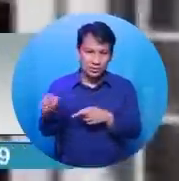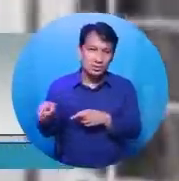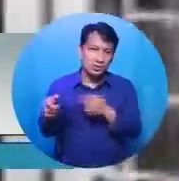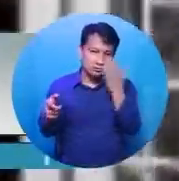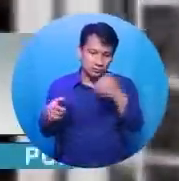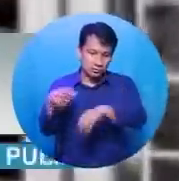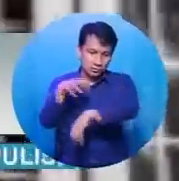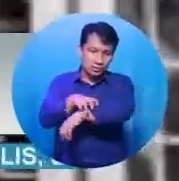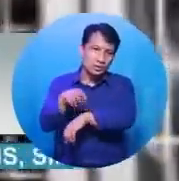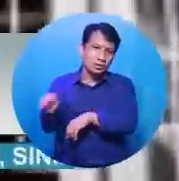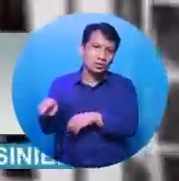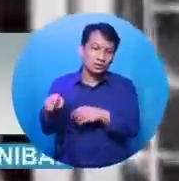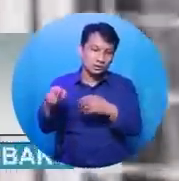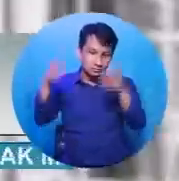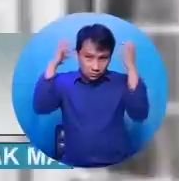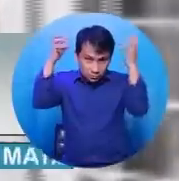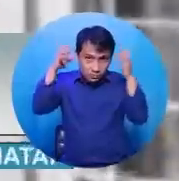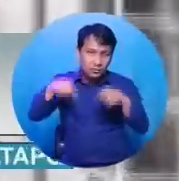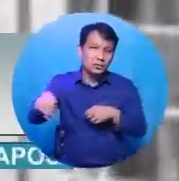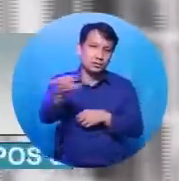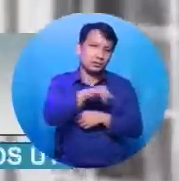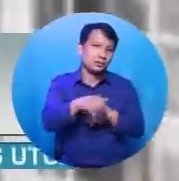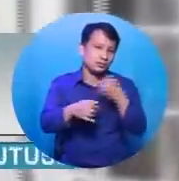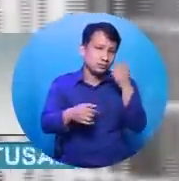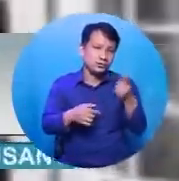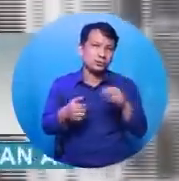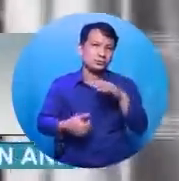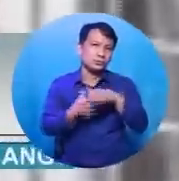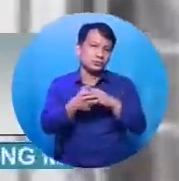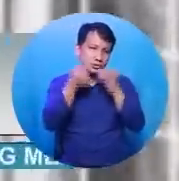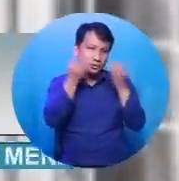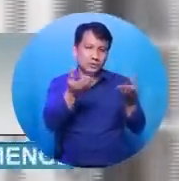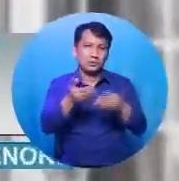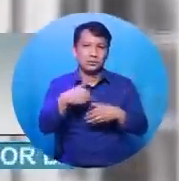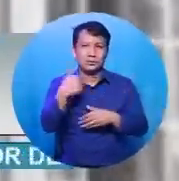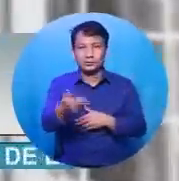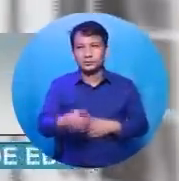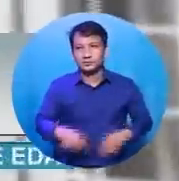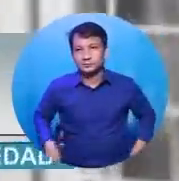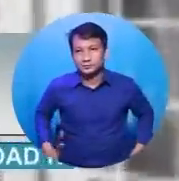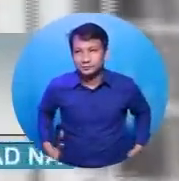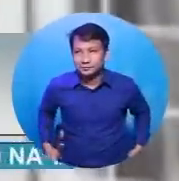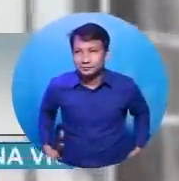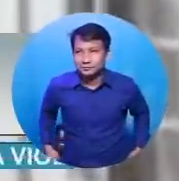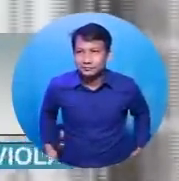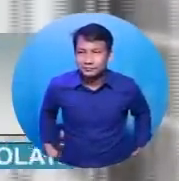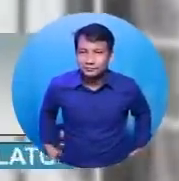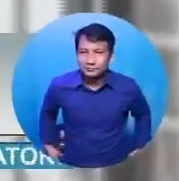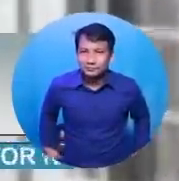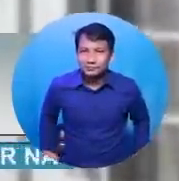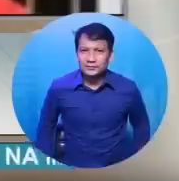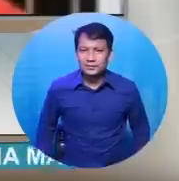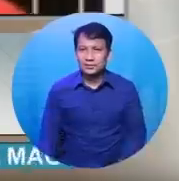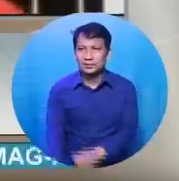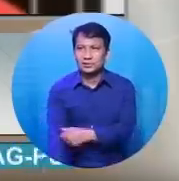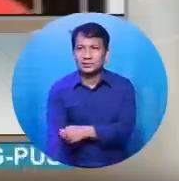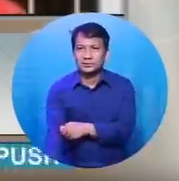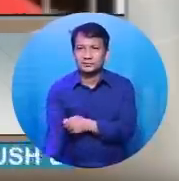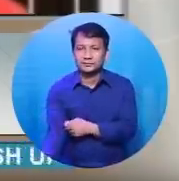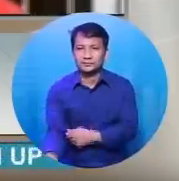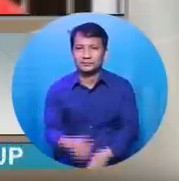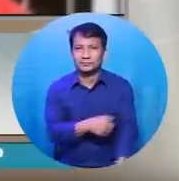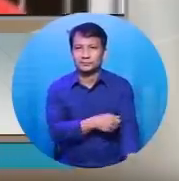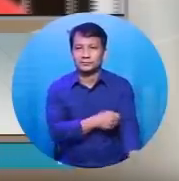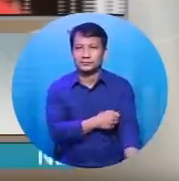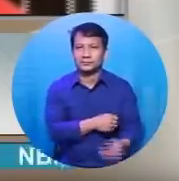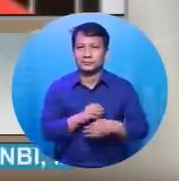Siya tapos pinagsasamunutan po siya. Pinagtanggol po niya yung sarili niya po. Okay. Ano nga ulit yung lahi nung nag-aaway ng